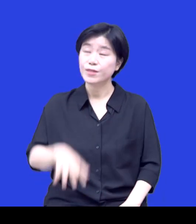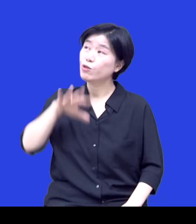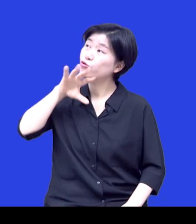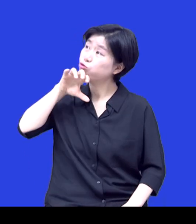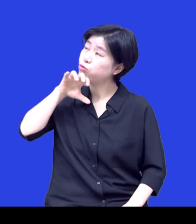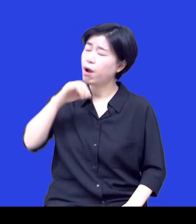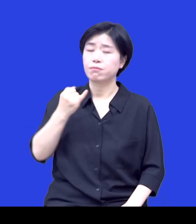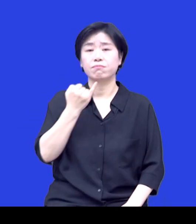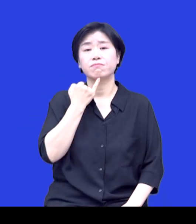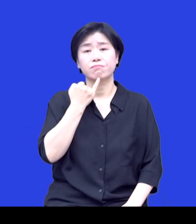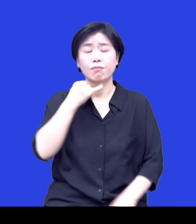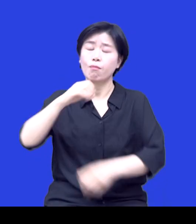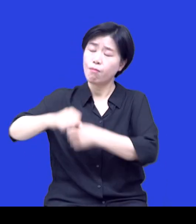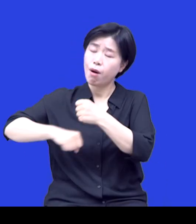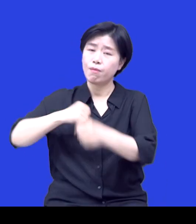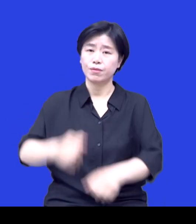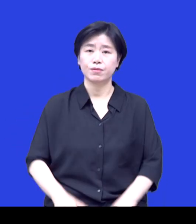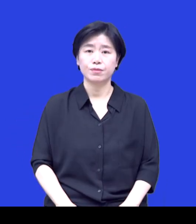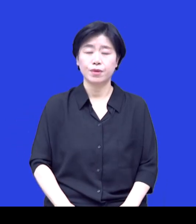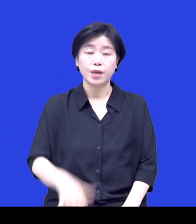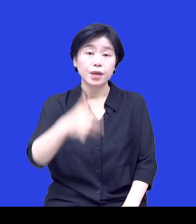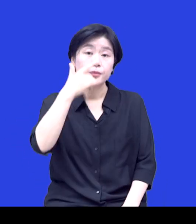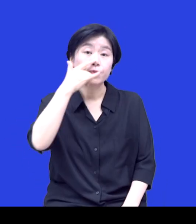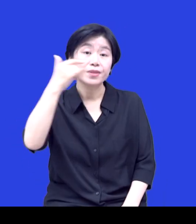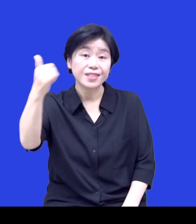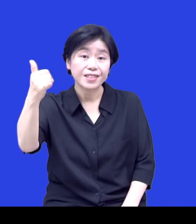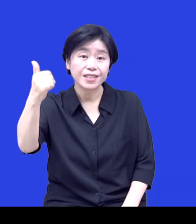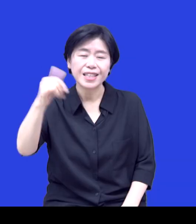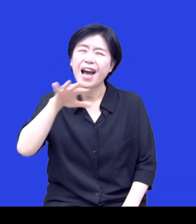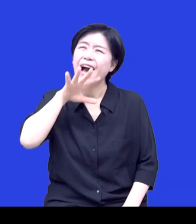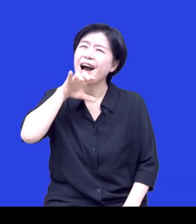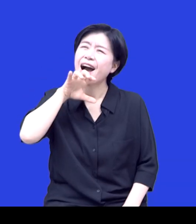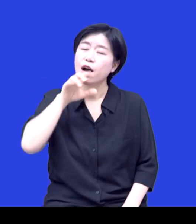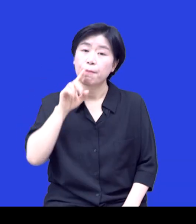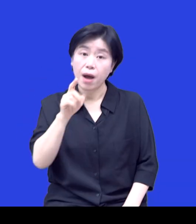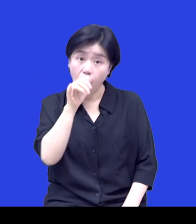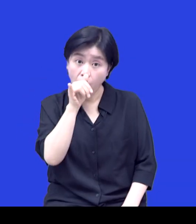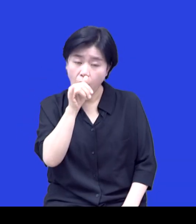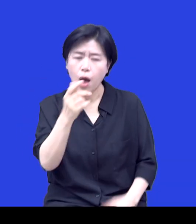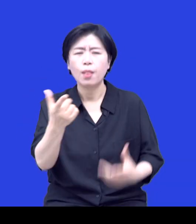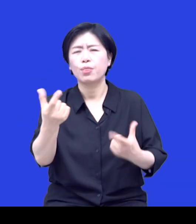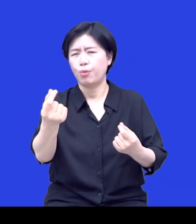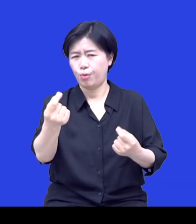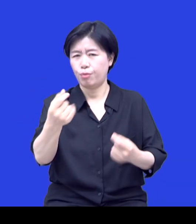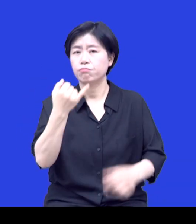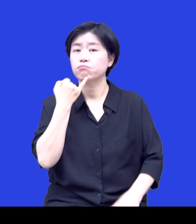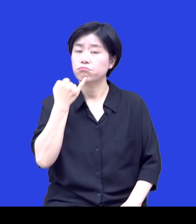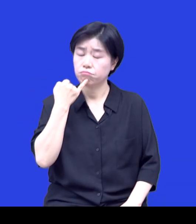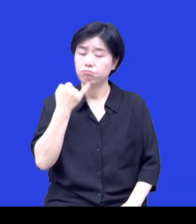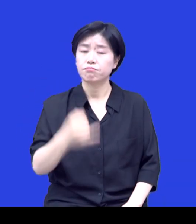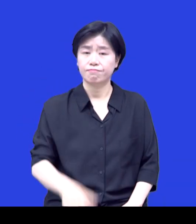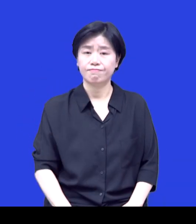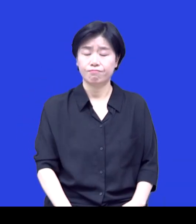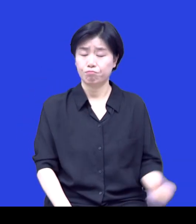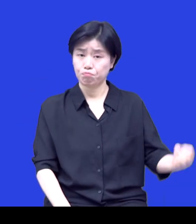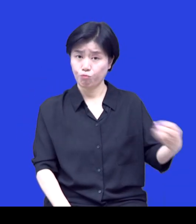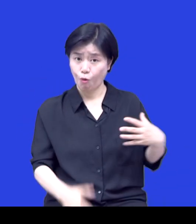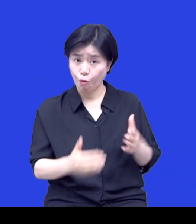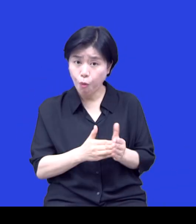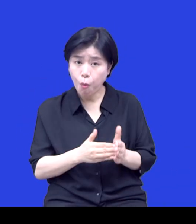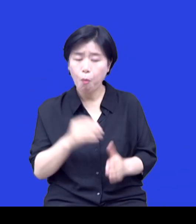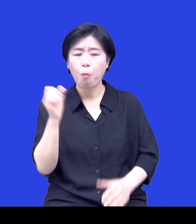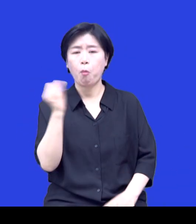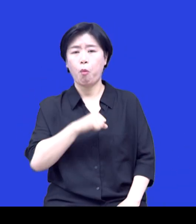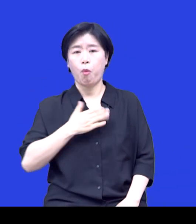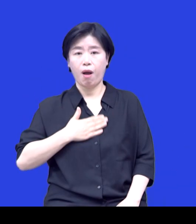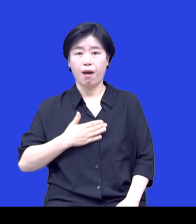마음껏 하나님께 네. 우리가 왜 아버지 어머니께 막 소리 지르며 터놓고 싶을 때가 있잖아요. 네. 네. 그런 마음으로 하라고 그렇게 그렇죠. 말씀하고 가셨거든요. 예, 예. 그러고